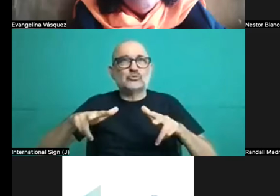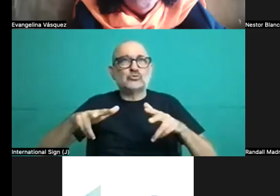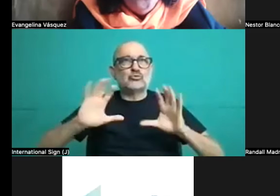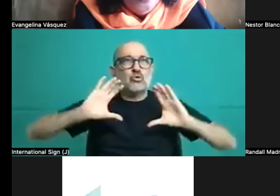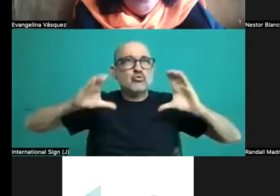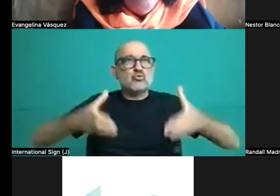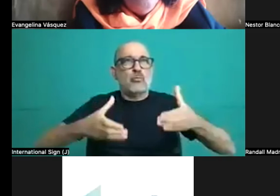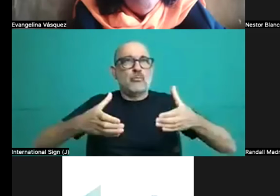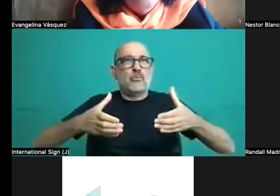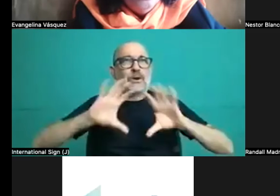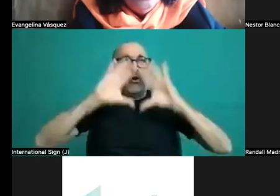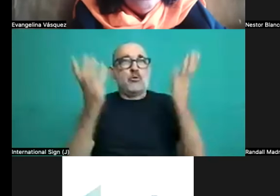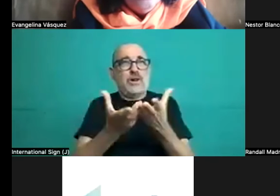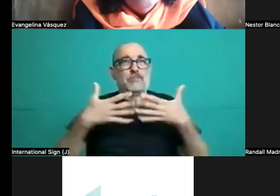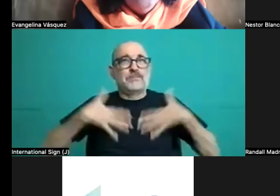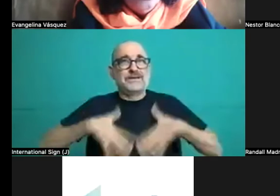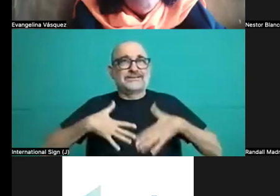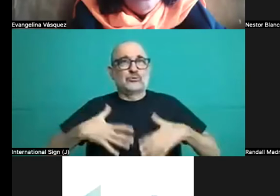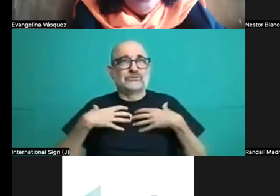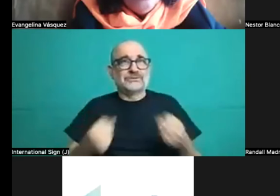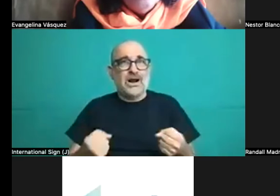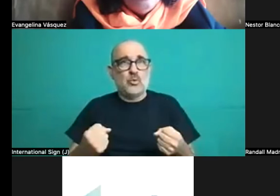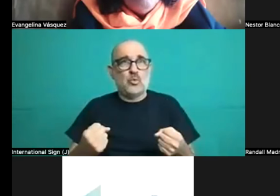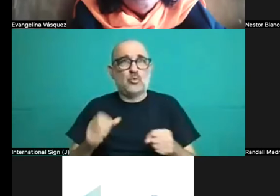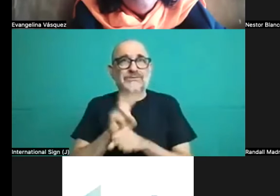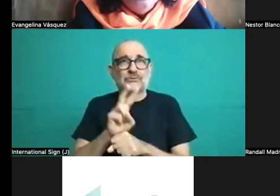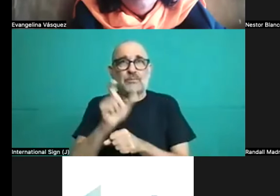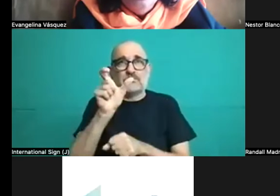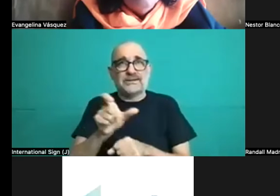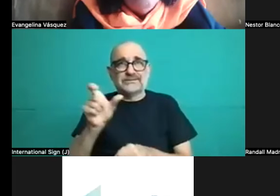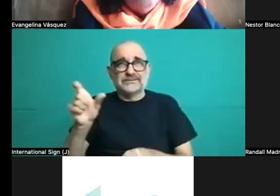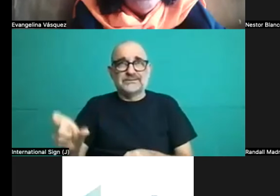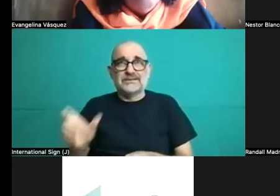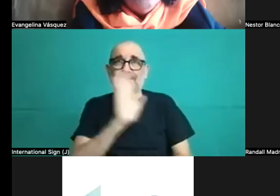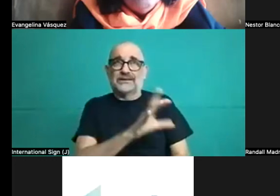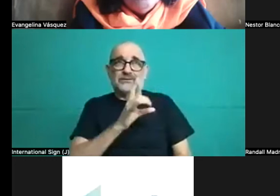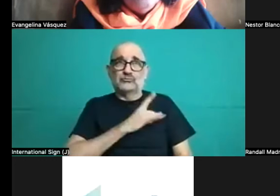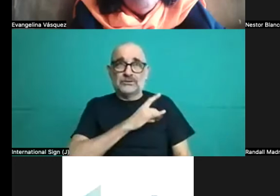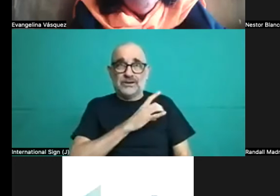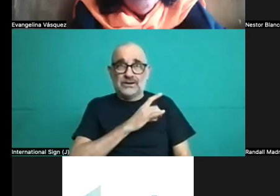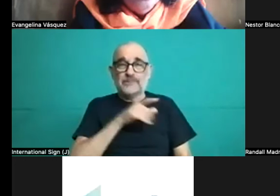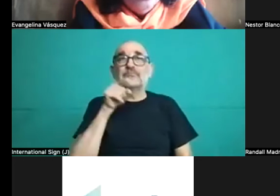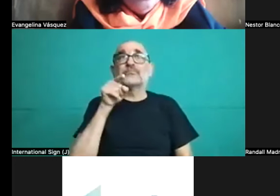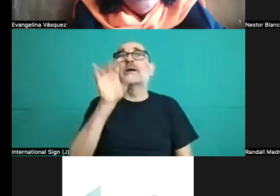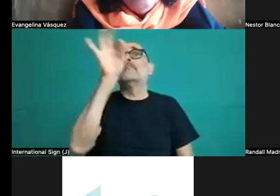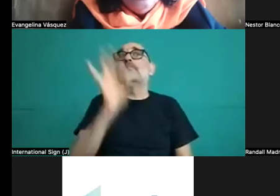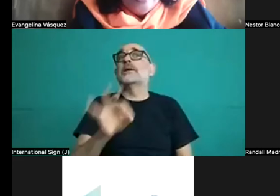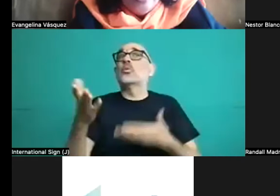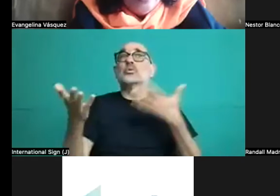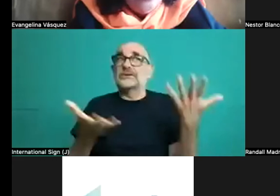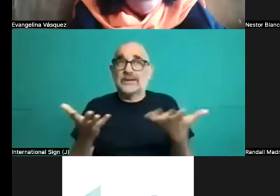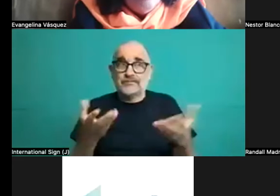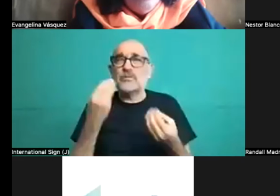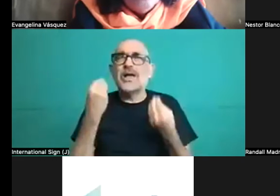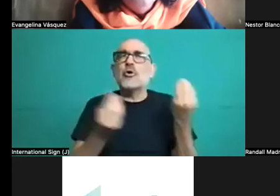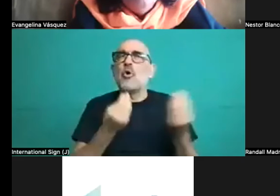Comment peut-on favoriser la participation des patients dans leur prise en charge dans la sécurité depuis l'approche des